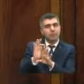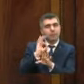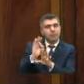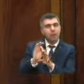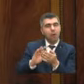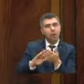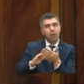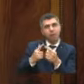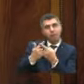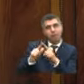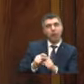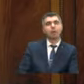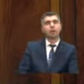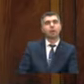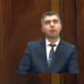هل